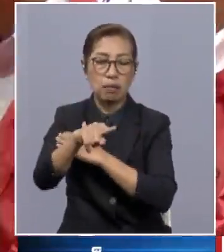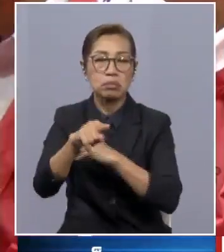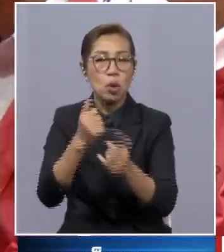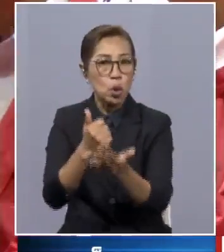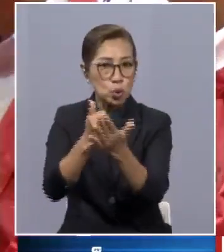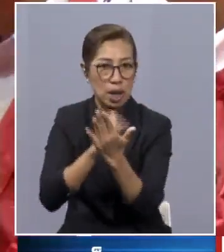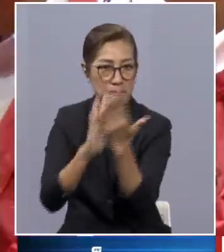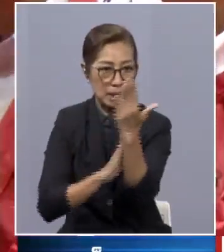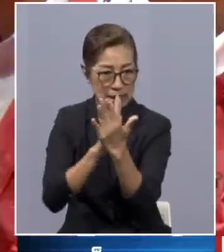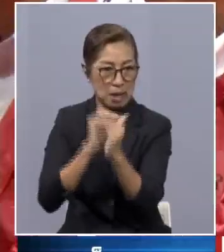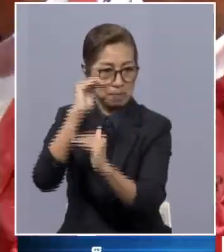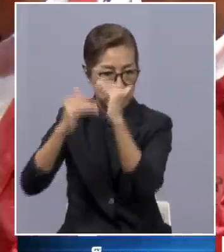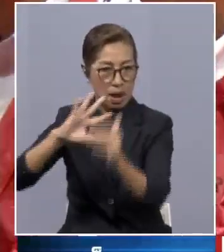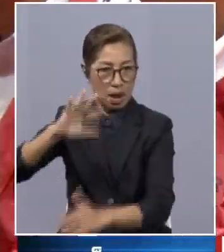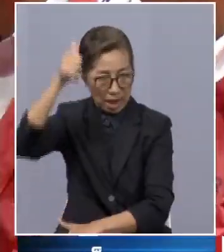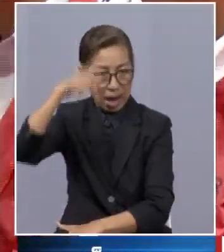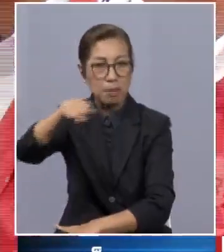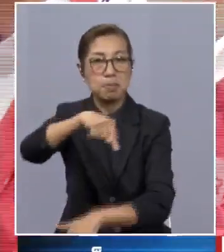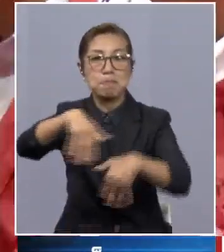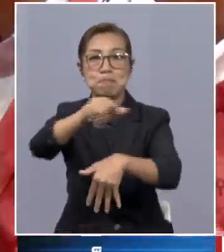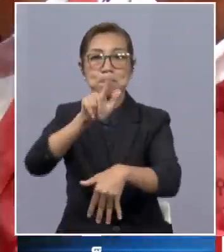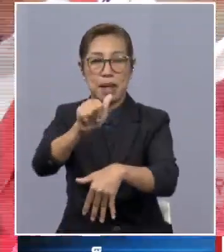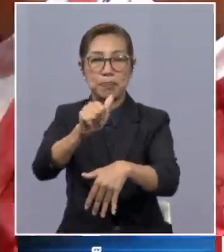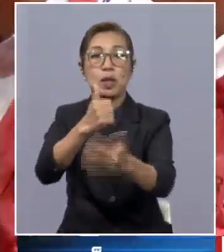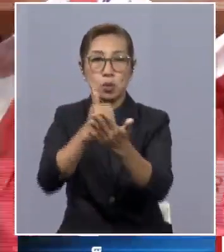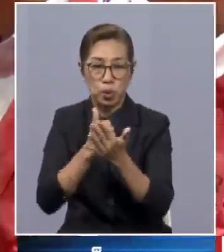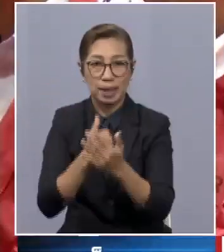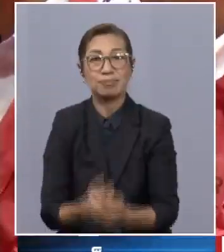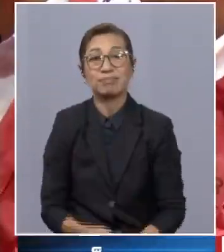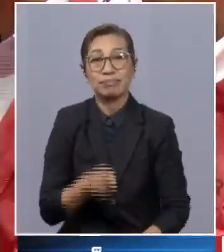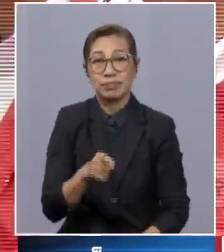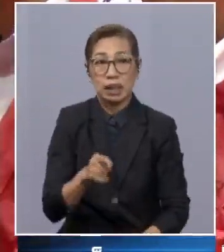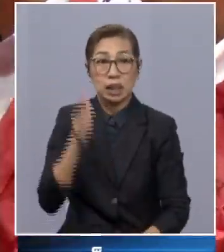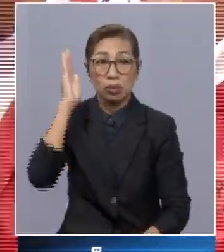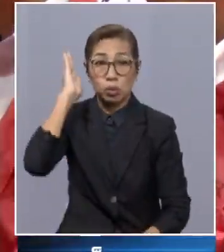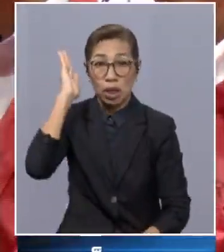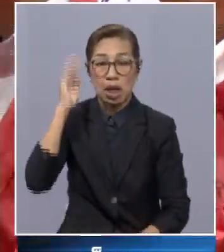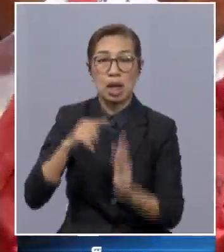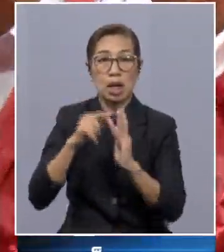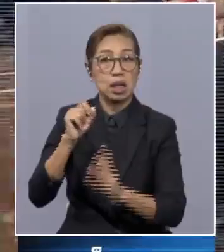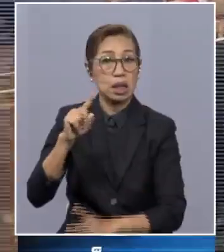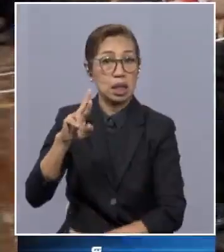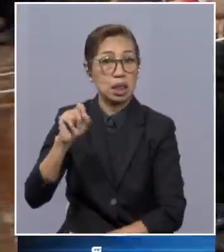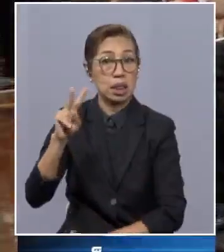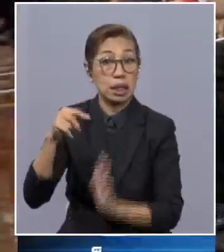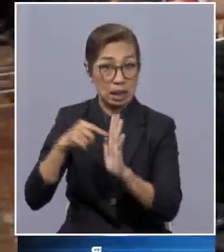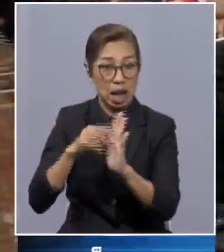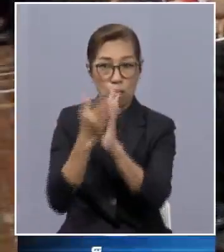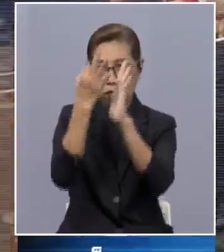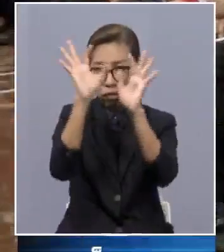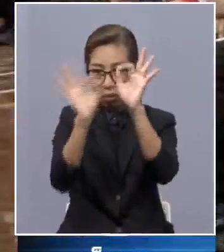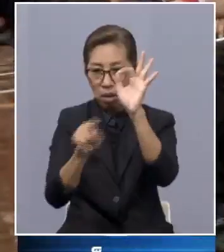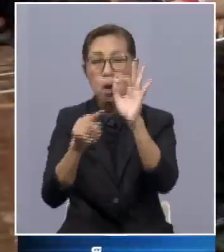กำหนดทิศทางของประเทศมาถึงแล้วการออกมาสื่อสารแบบนี้ของคุณเศรษฐาเนี่ยก็ทำให้เห็นว่าต้องการเข้ามาสู่